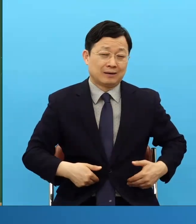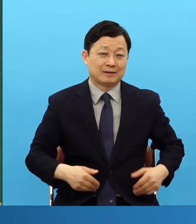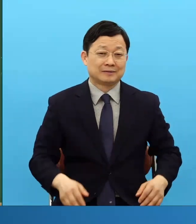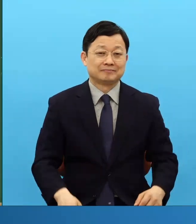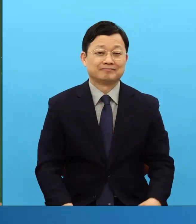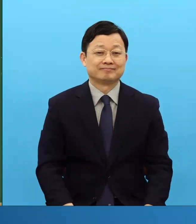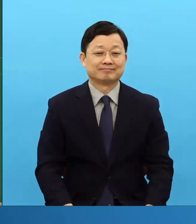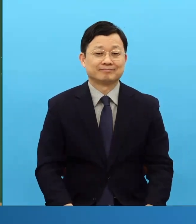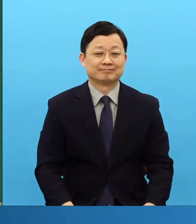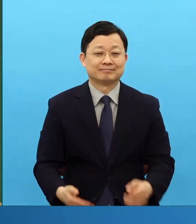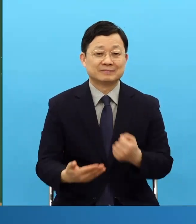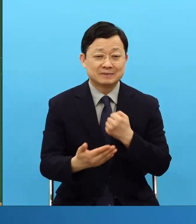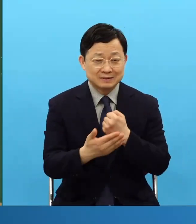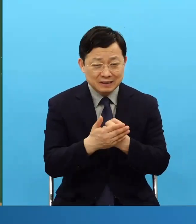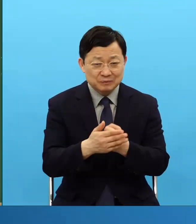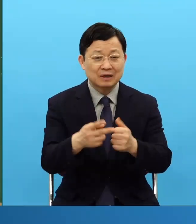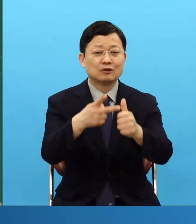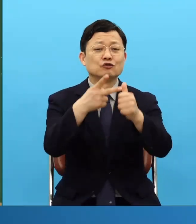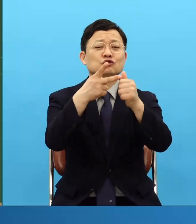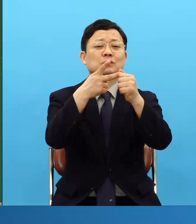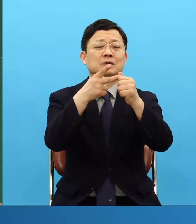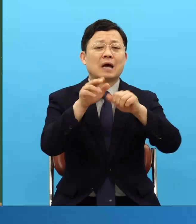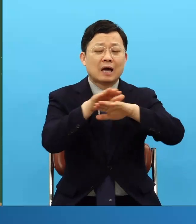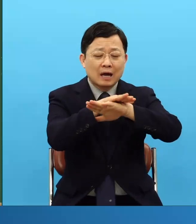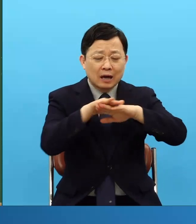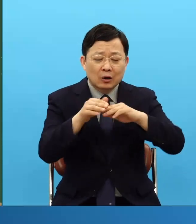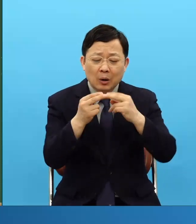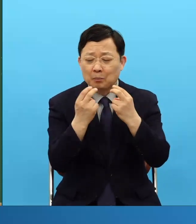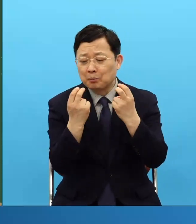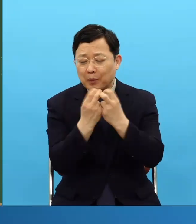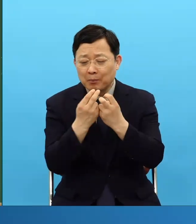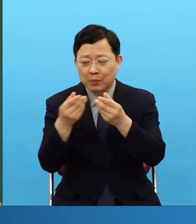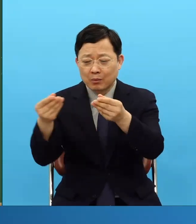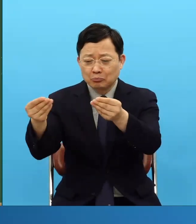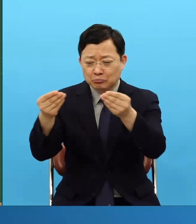하나님이 해결책을 준 거예요. That's why God gave us a solution.